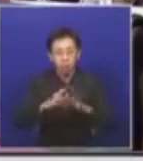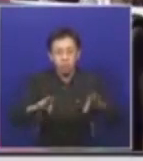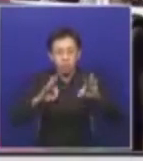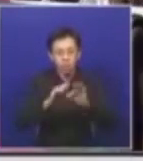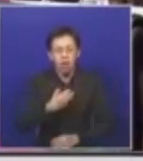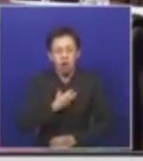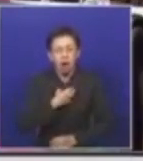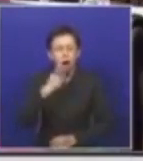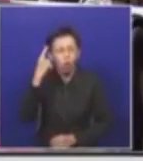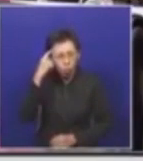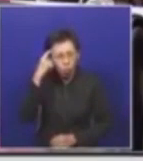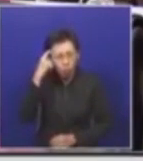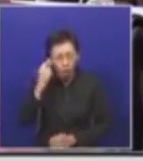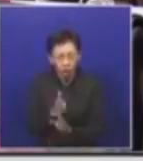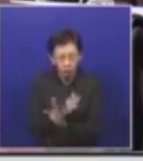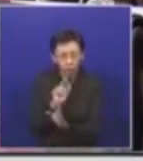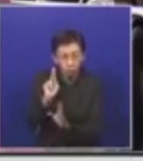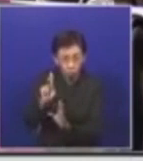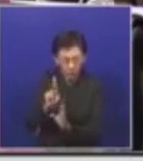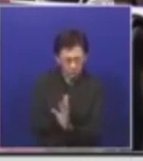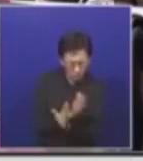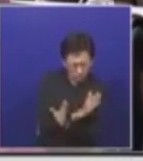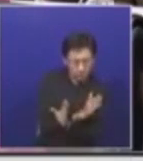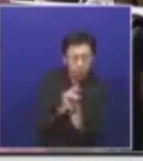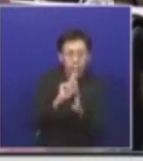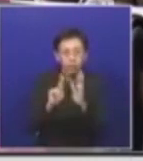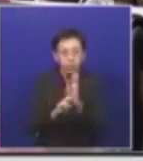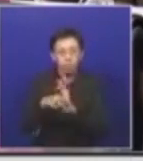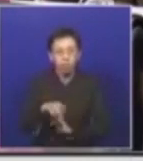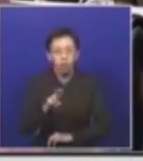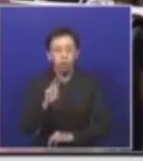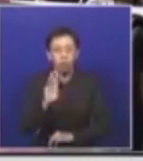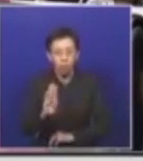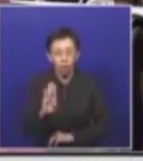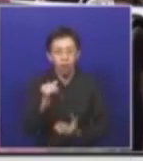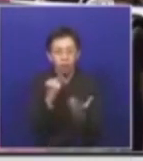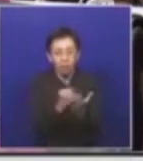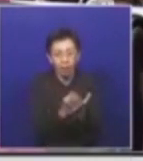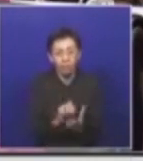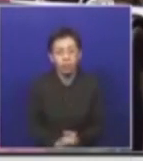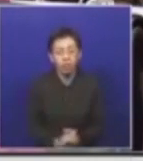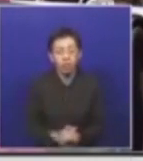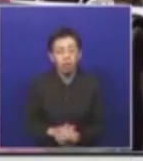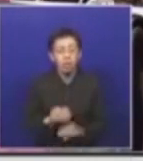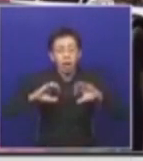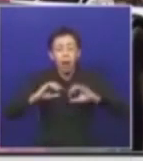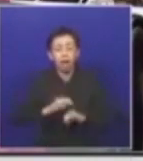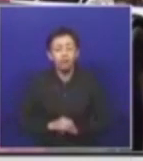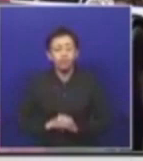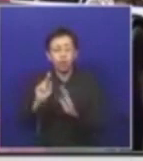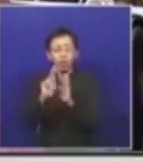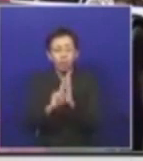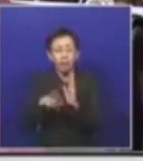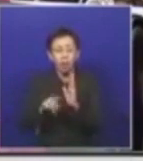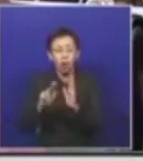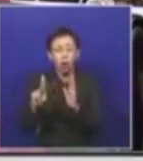อยากรู้ก่อนที่ท่านจะกู้โดยซ้ำไปคือออกเป็นพระราชบัญญัติแต่เมื่อท่านไม่ให้พวกเรารู้ท่านไปชิงออกพระราชกำหน